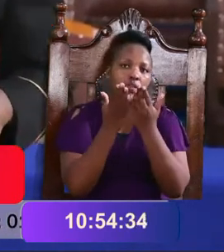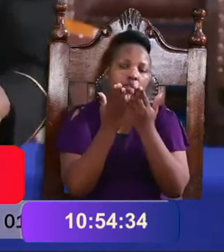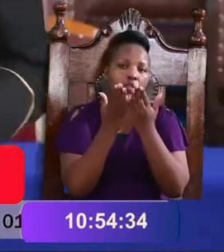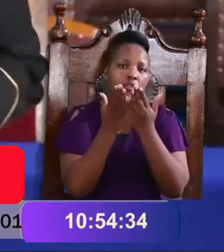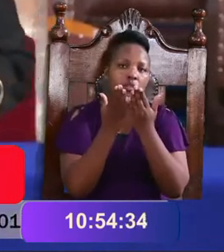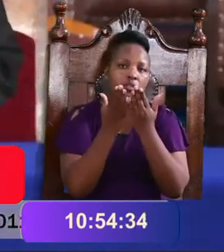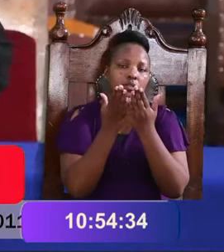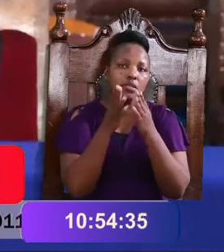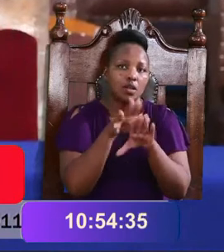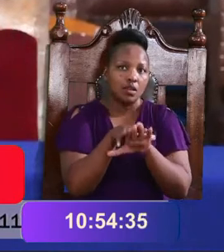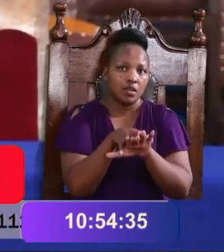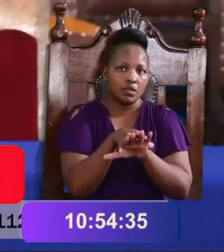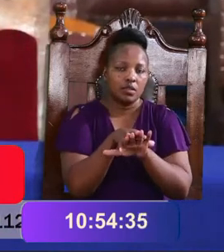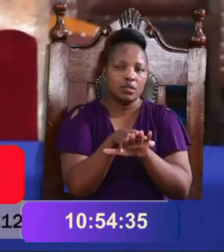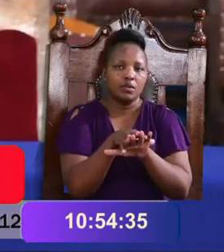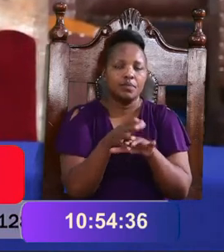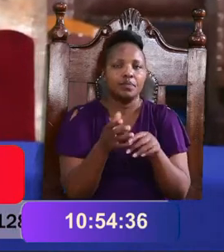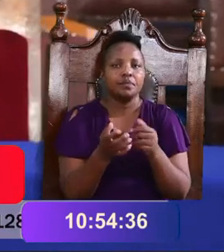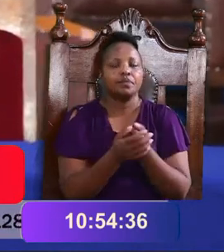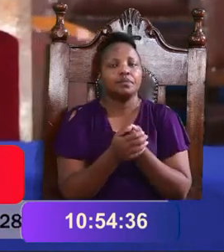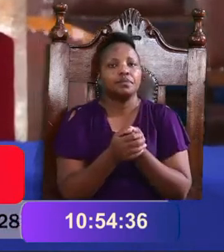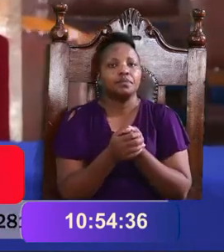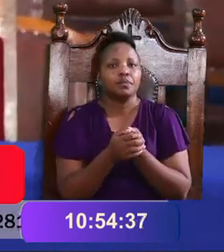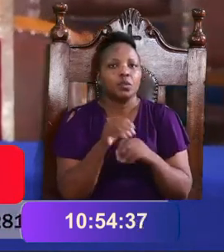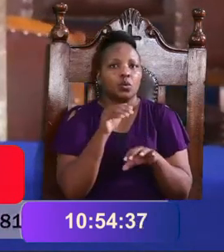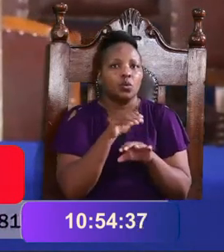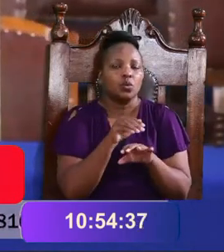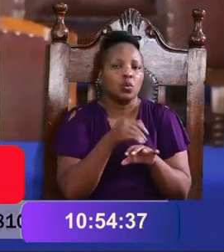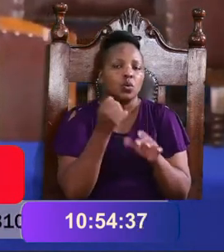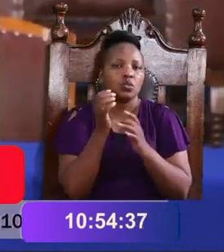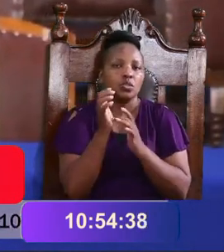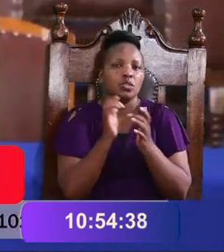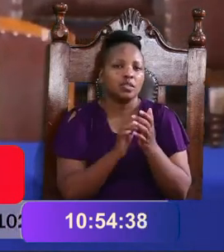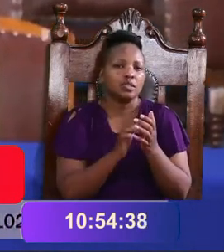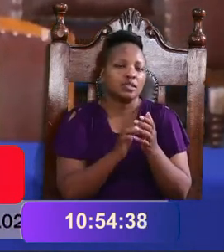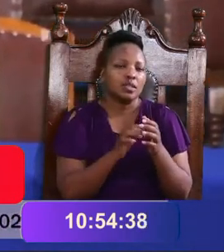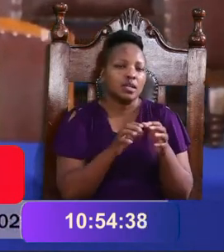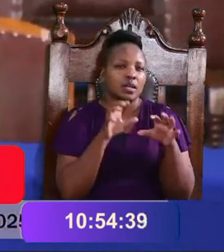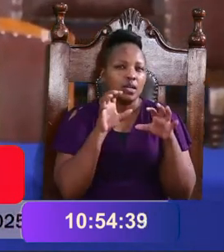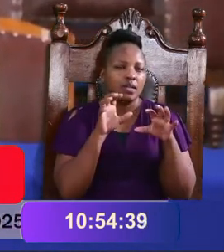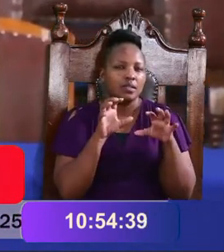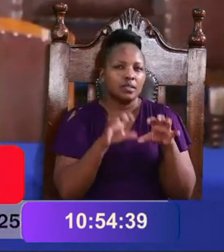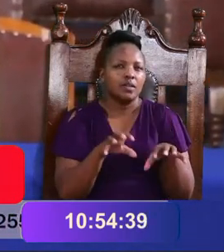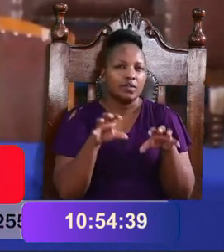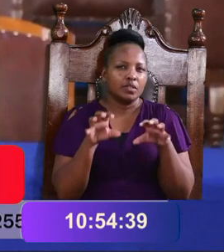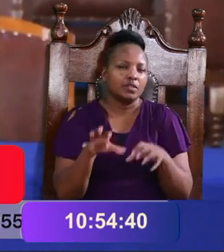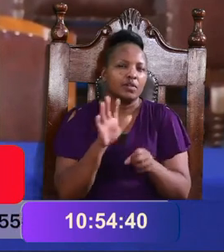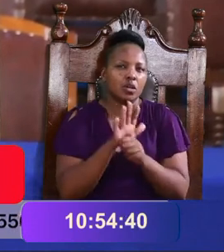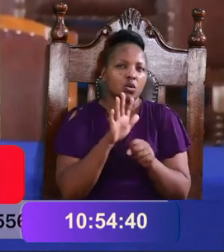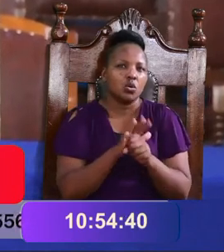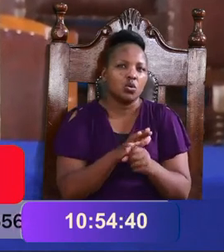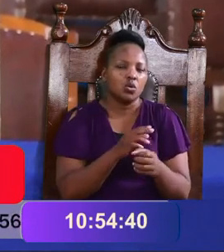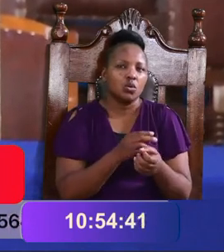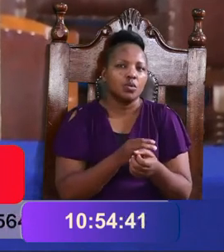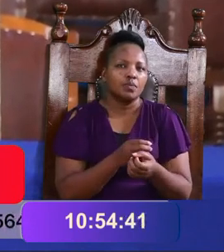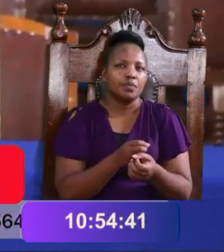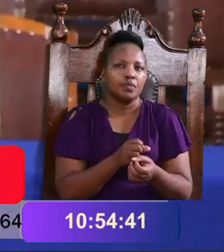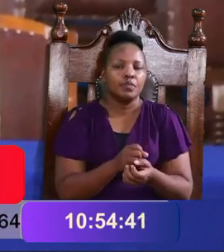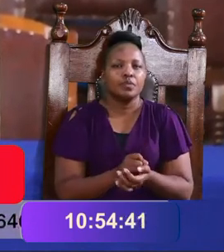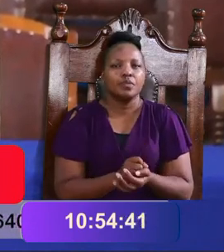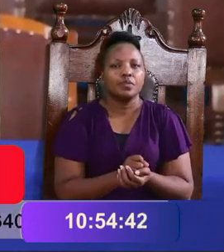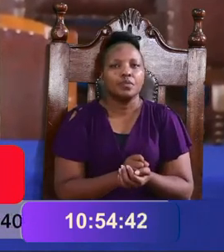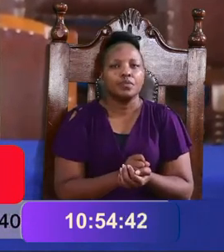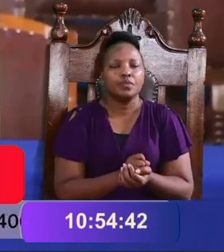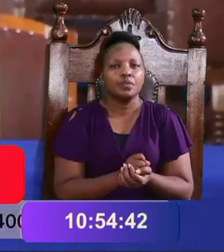Thursday. Tunaiga Bwana Yesu Kristo vile alifanya Holy Communion ya kwanza. It was on a Thursday.